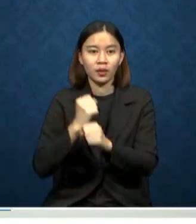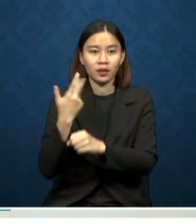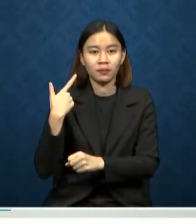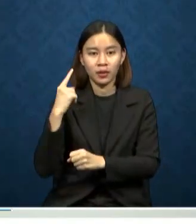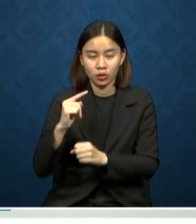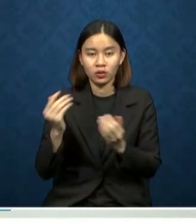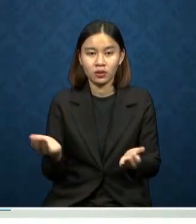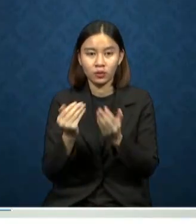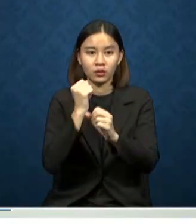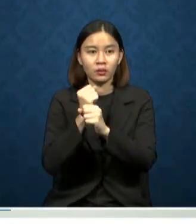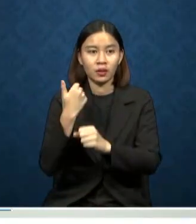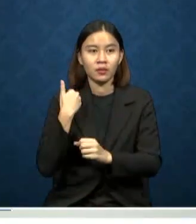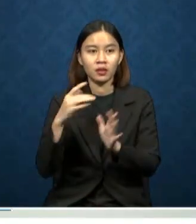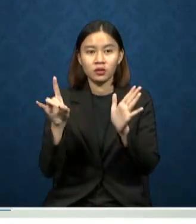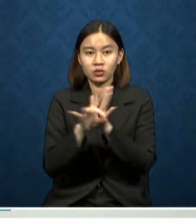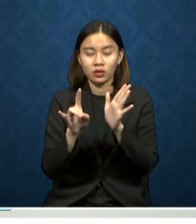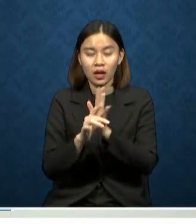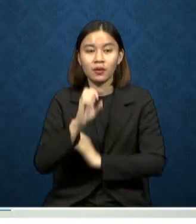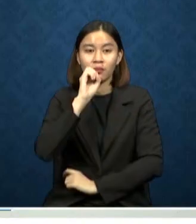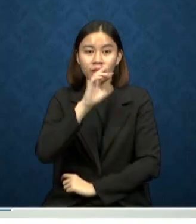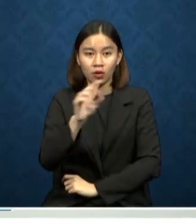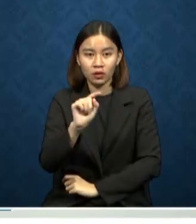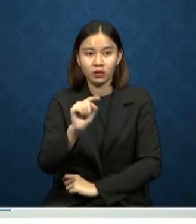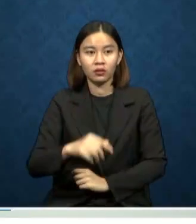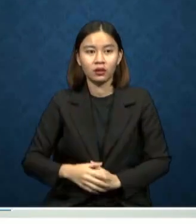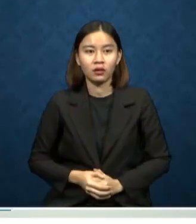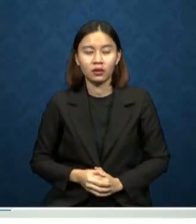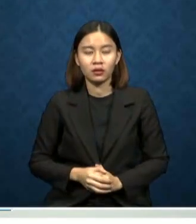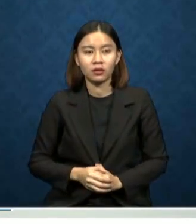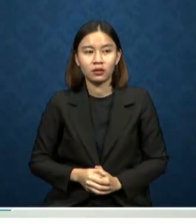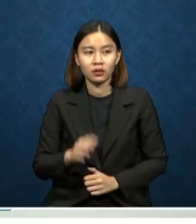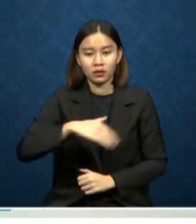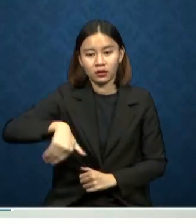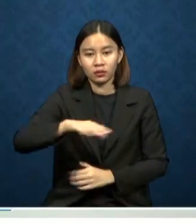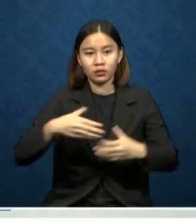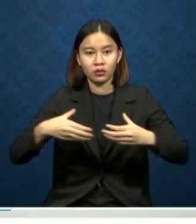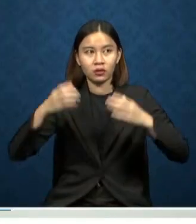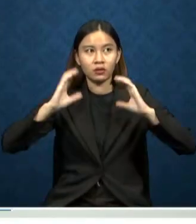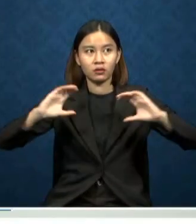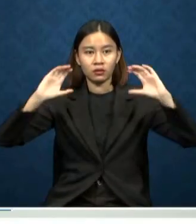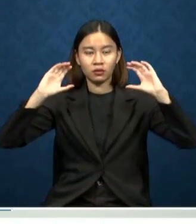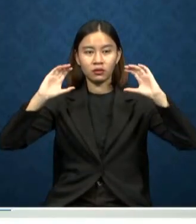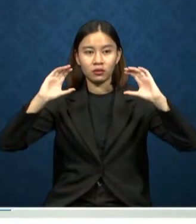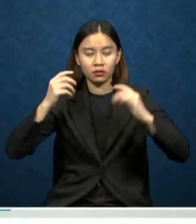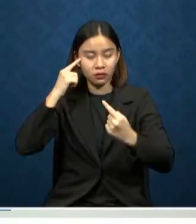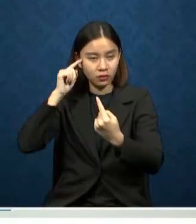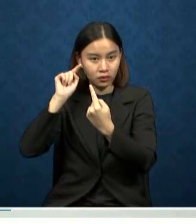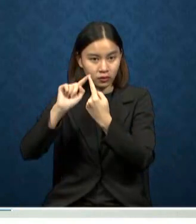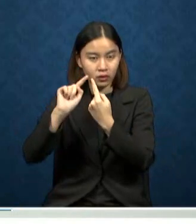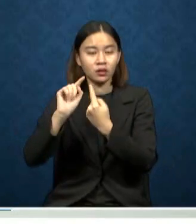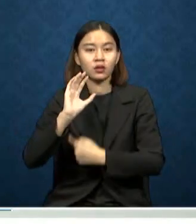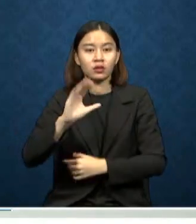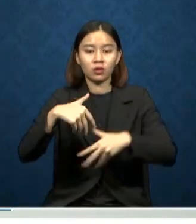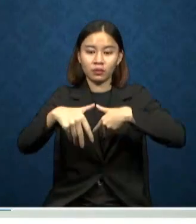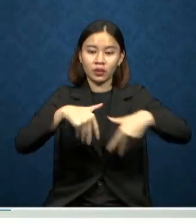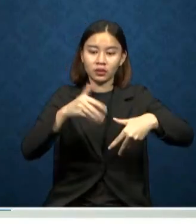ทำงานนะครับสุดท้ายก็จะขอยืนยันท่านว่าพวกเรารัฐบาลนี้เรายึดมั่นในเจตจำนงของพี่